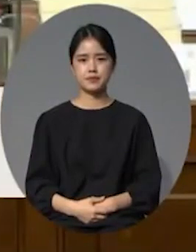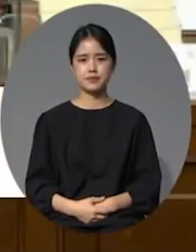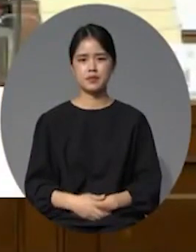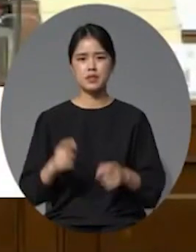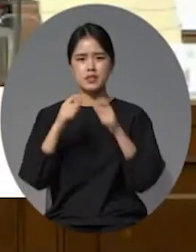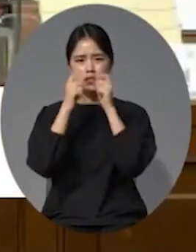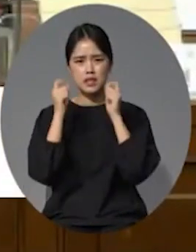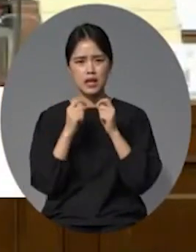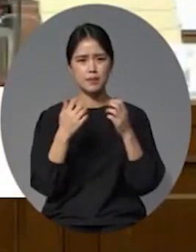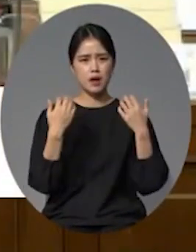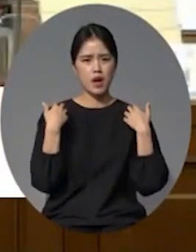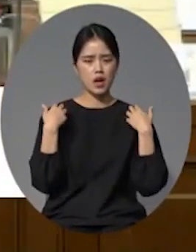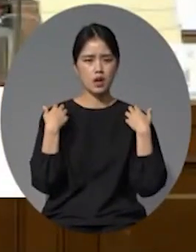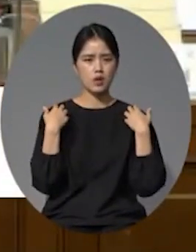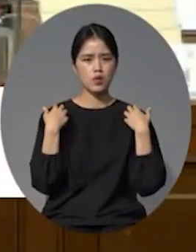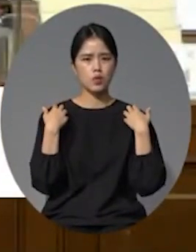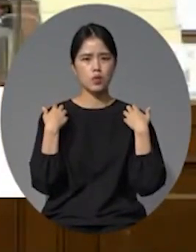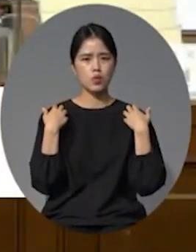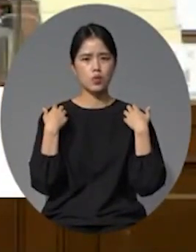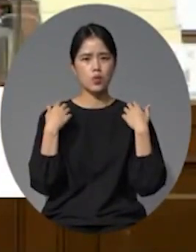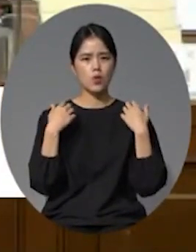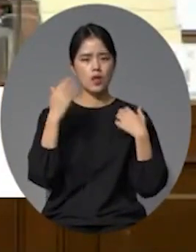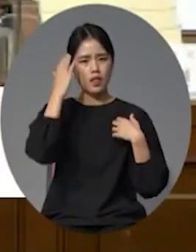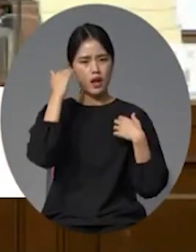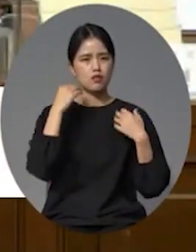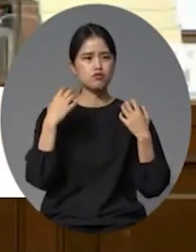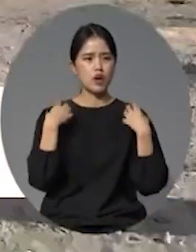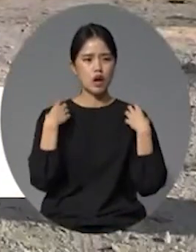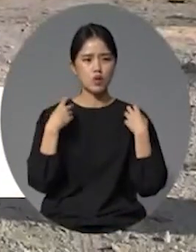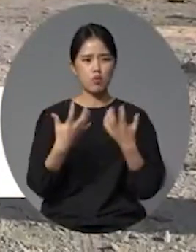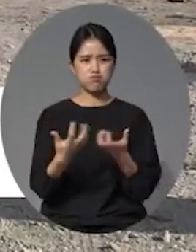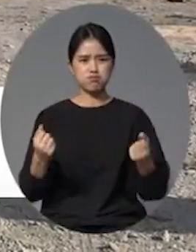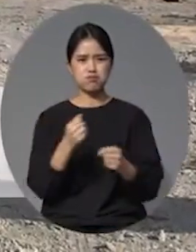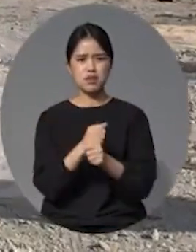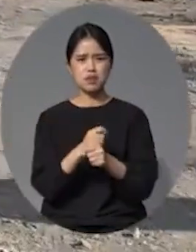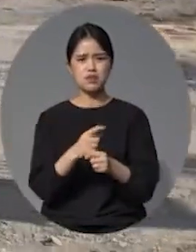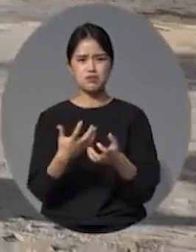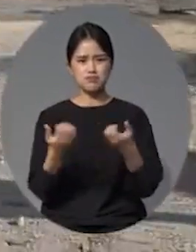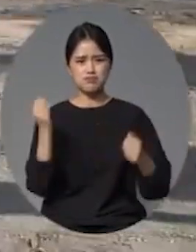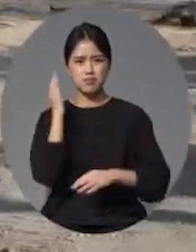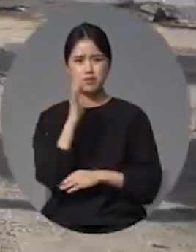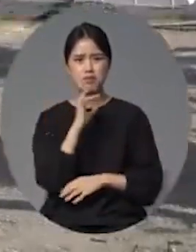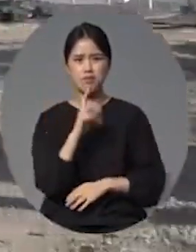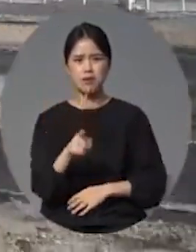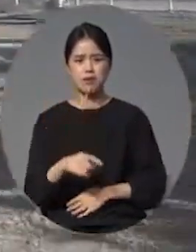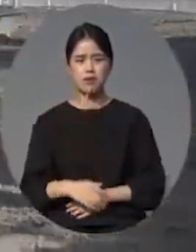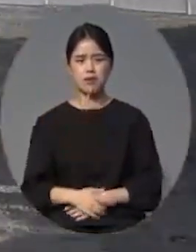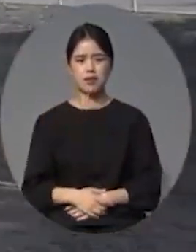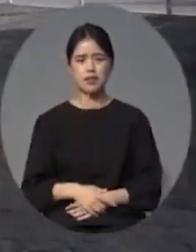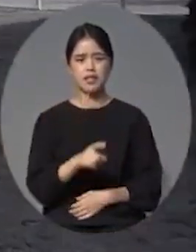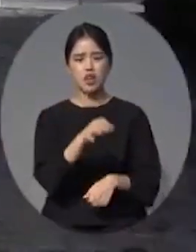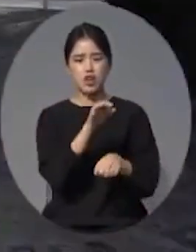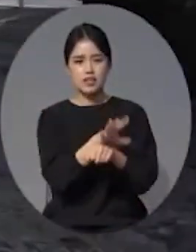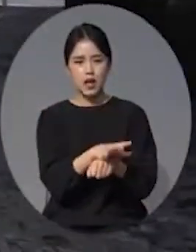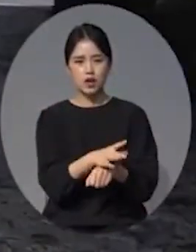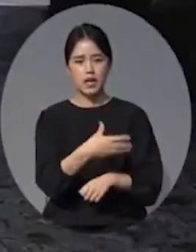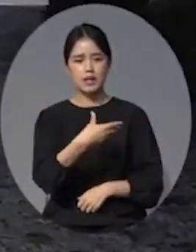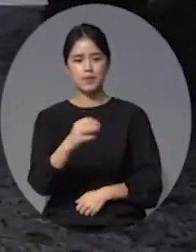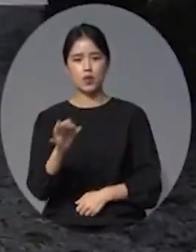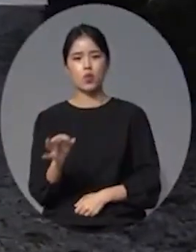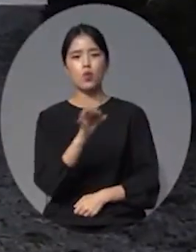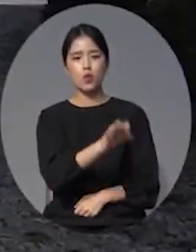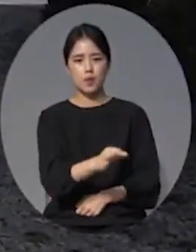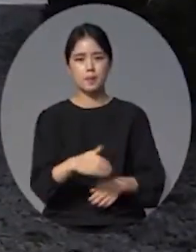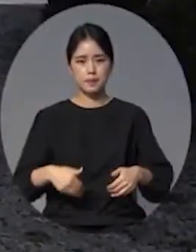얘기했는데 계속 이렇게 살이 밖에 고민 학교에 날씨 마실래요 점유한 땅을 매입하거나 임대료를 내야 할 학교